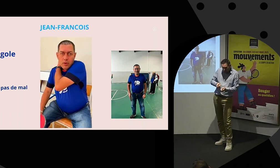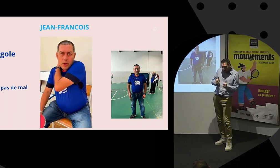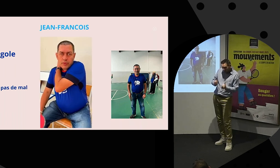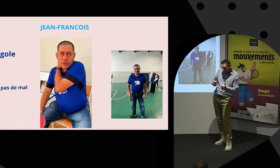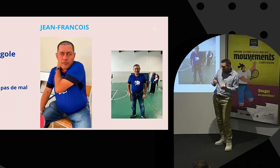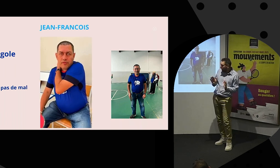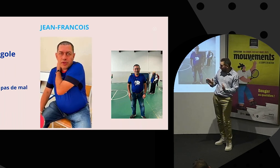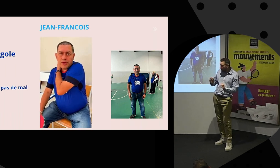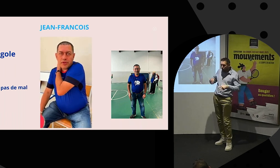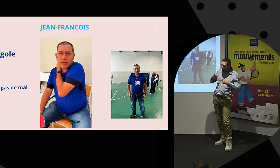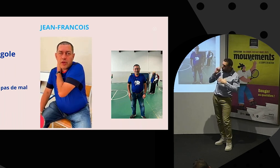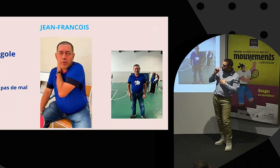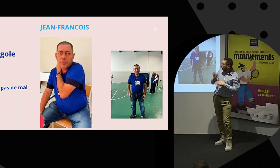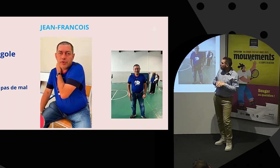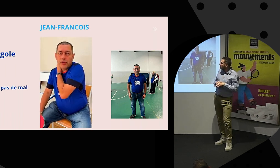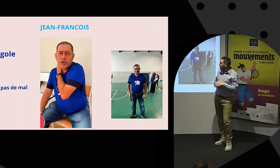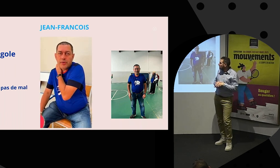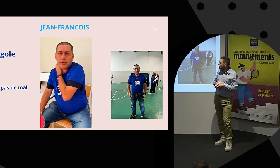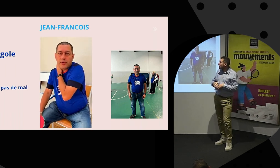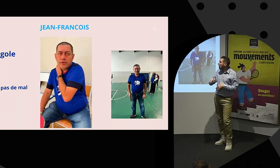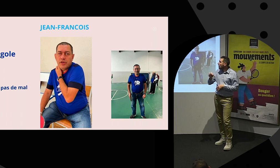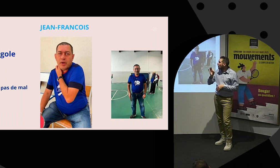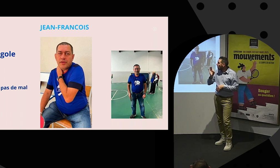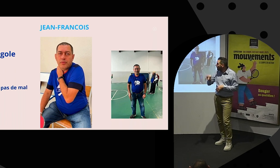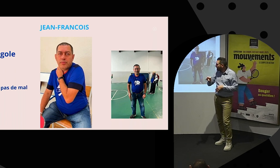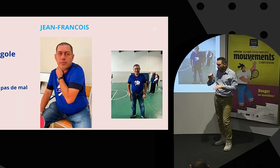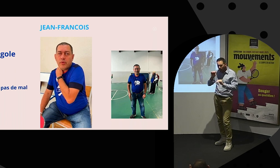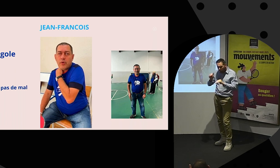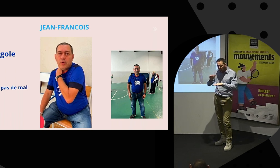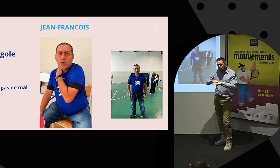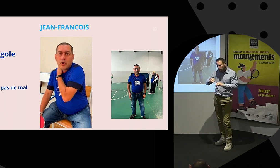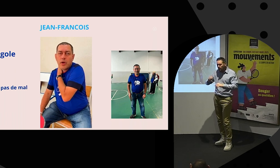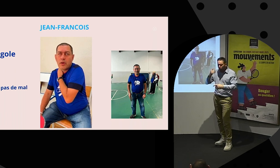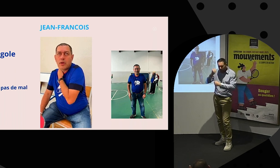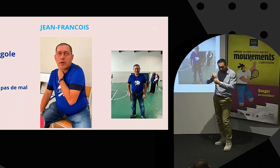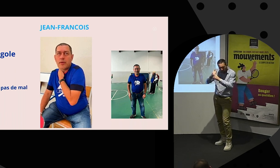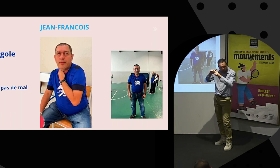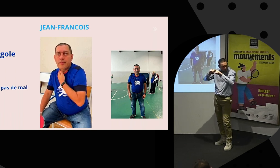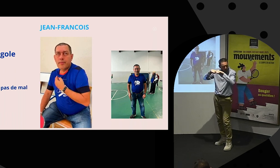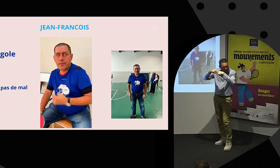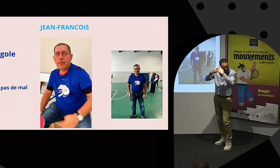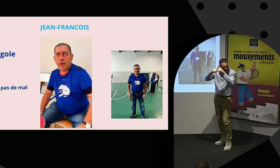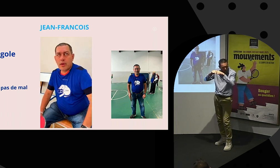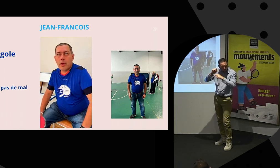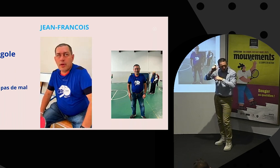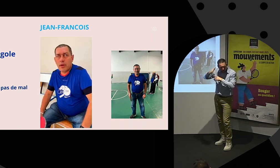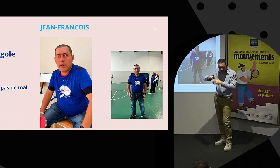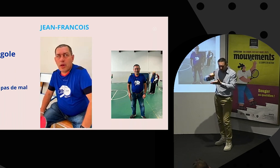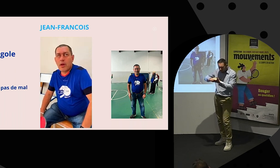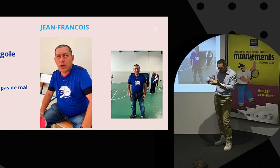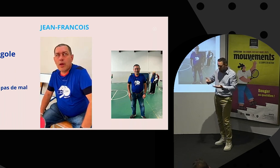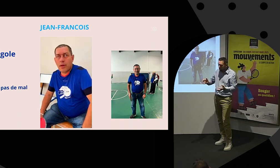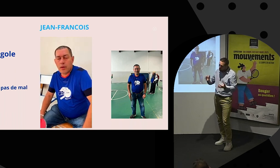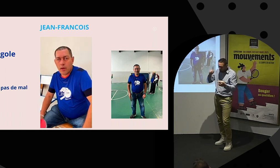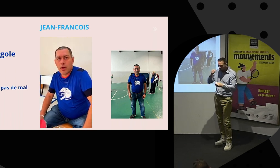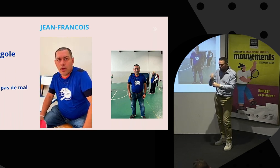Ouais, ça, ouais, sauf qu'il faudrait s'entraîner un peu plus au logis parce qu'on n'utilise pas la table de ping-pong. Ah oui, c'est vrai que le logis, il y a une table. J'aimerais bien un petit